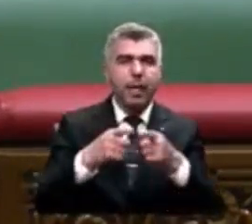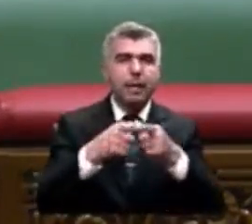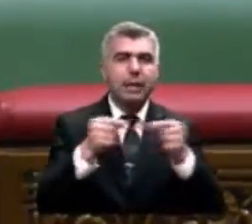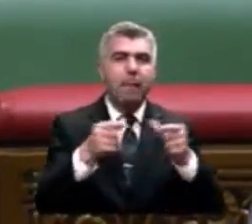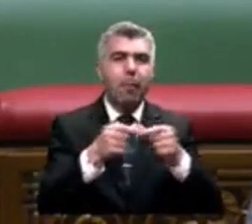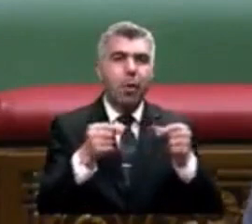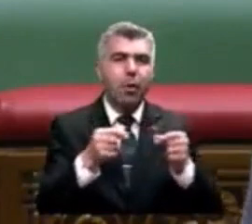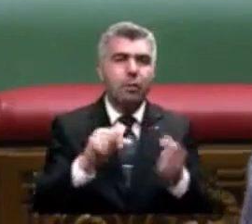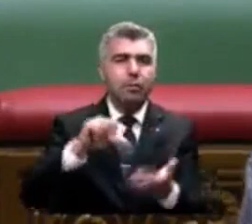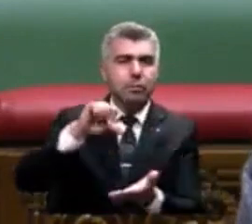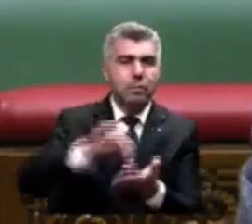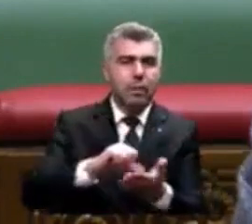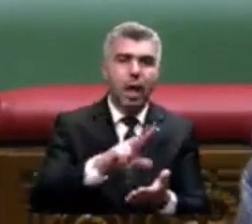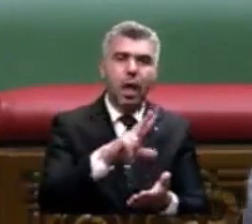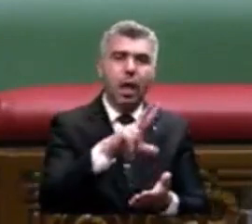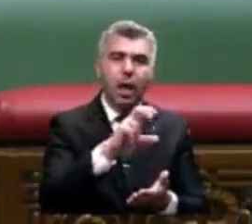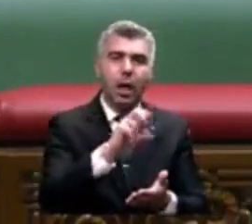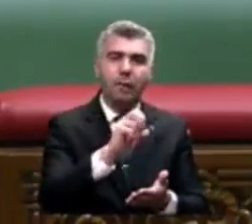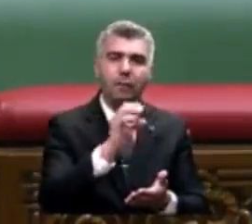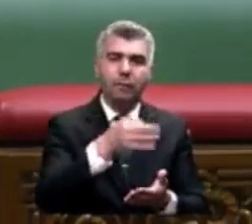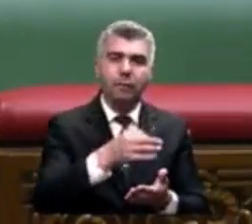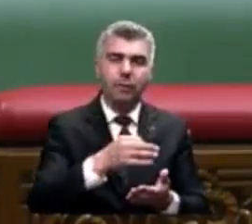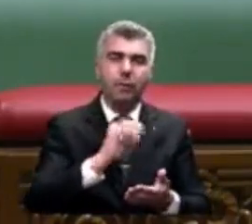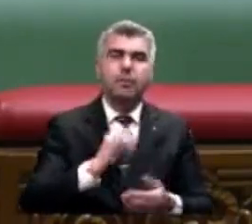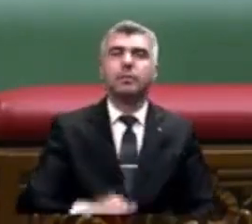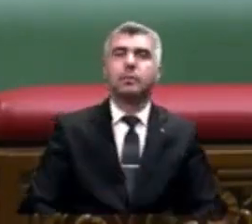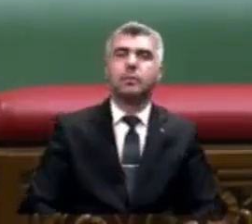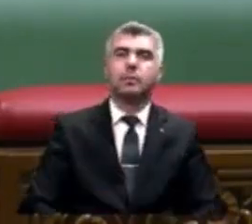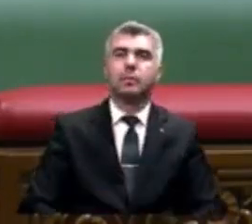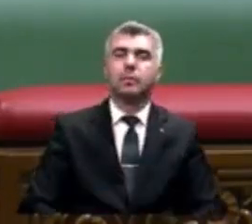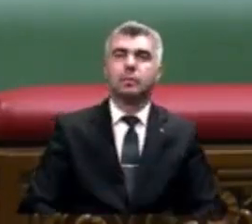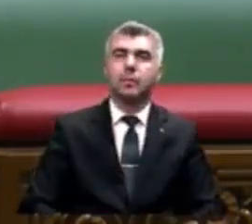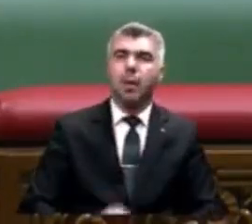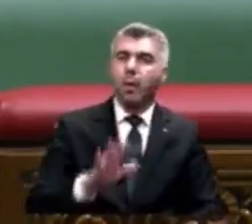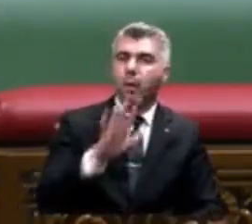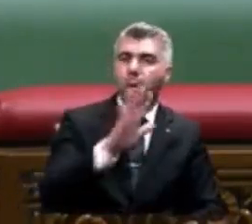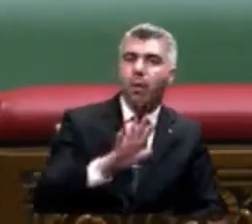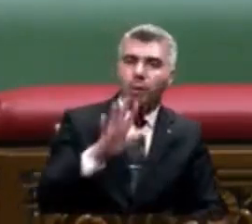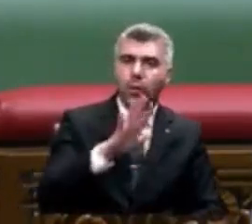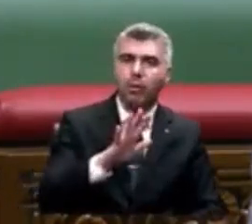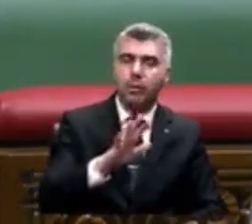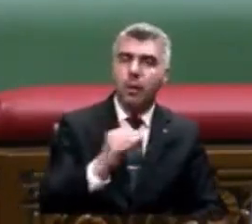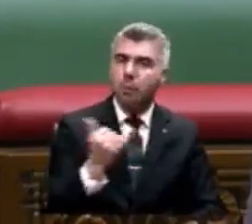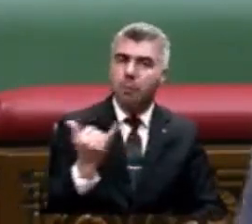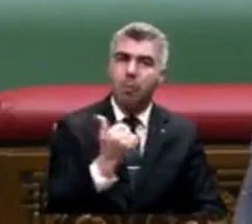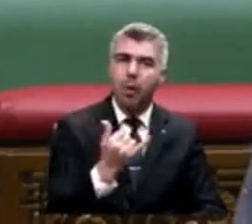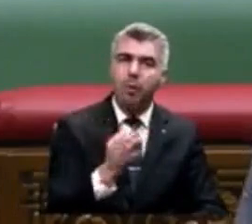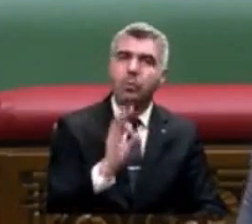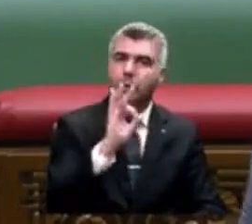السكندنافية كلكم كتعرفوها السيد الوزير. إذن هنا كان أولا كنشجعوكم على